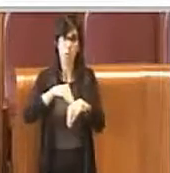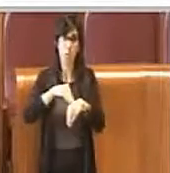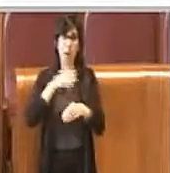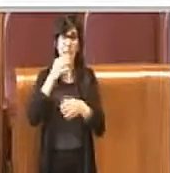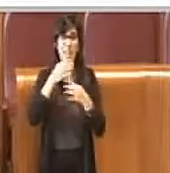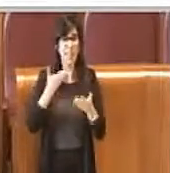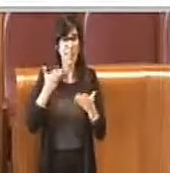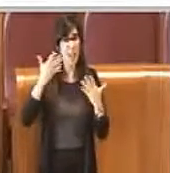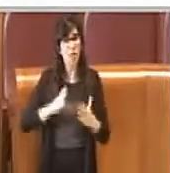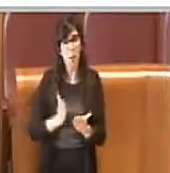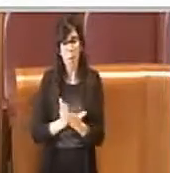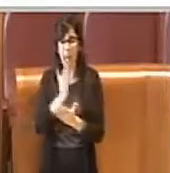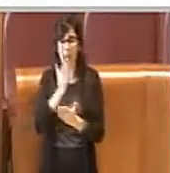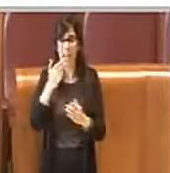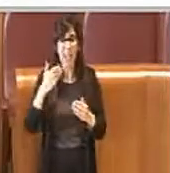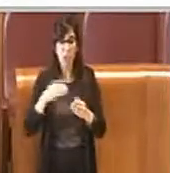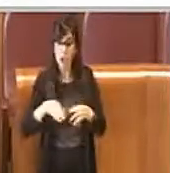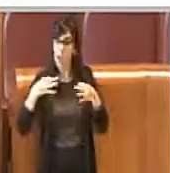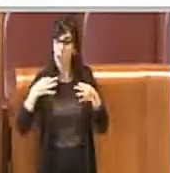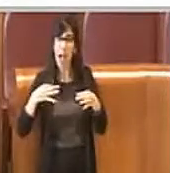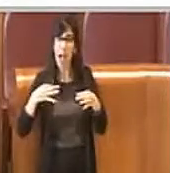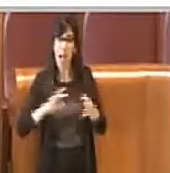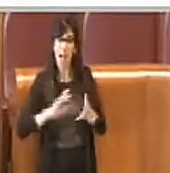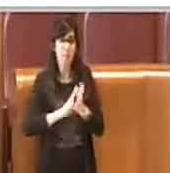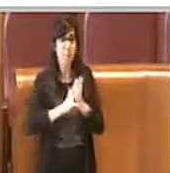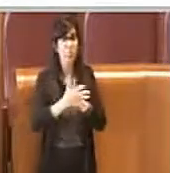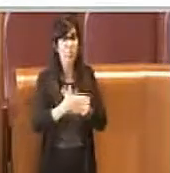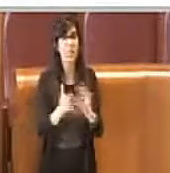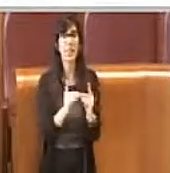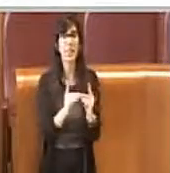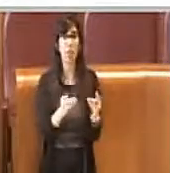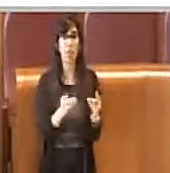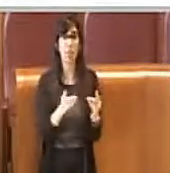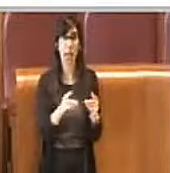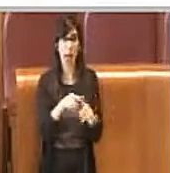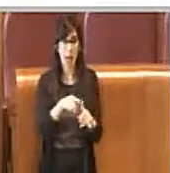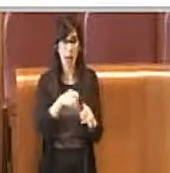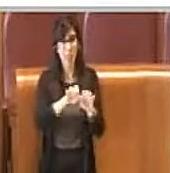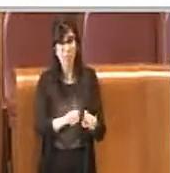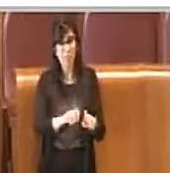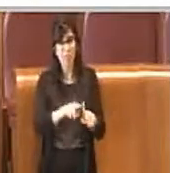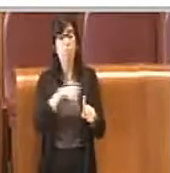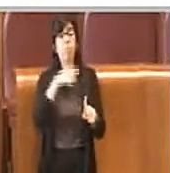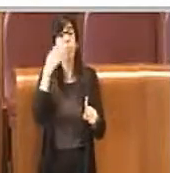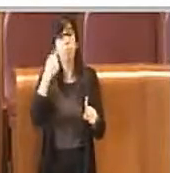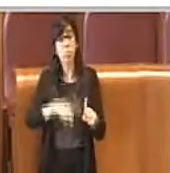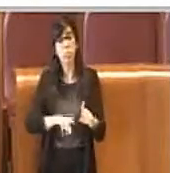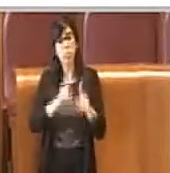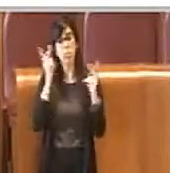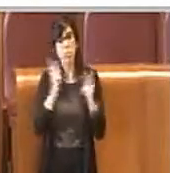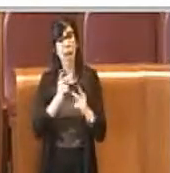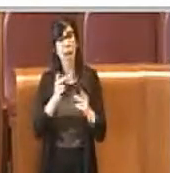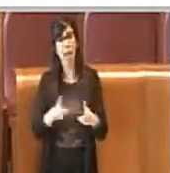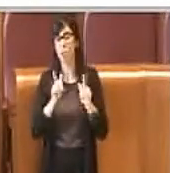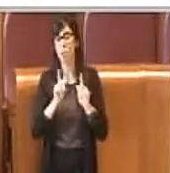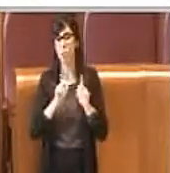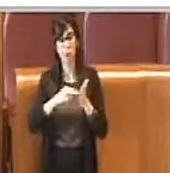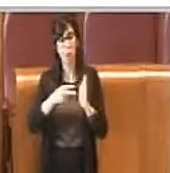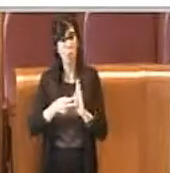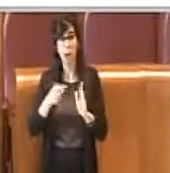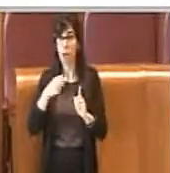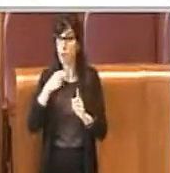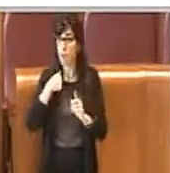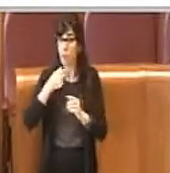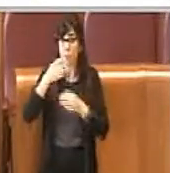dal cartaceo al digitale. Ma questo comporta tutta una serie di problematiche, che veramente sarebbe troppo